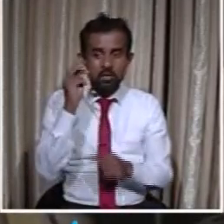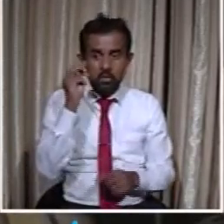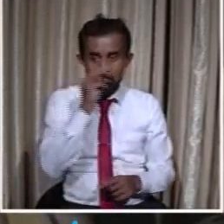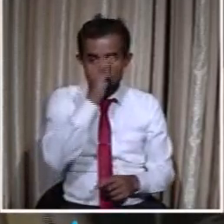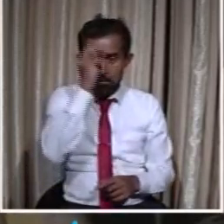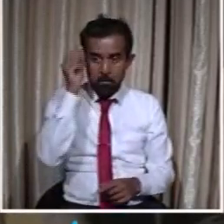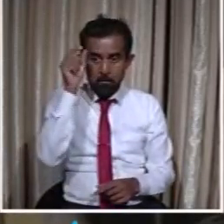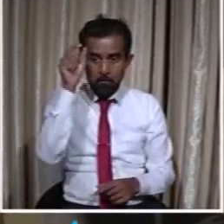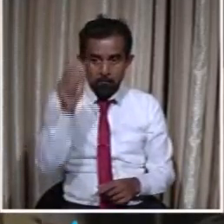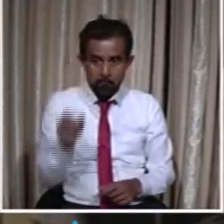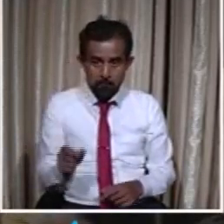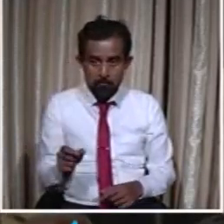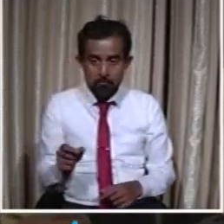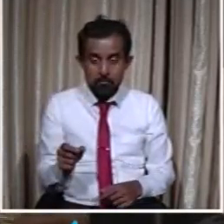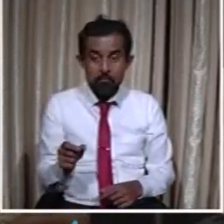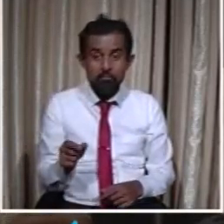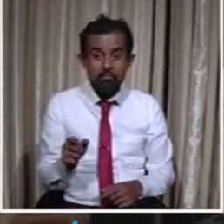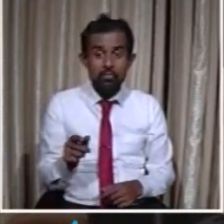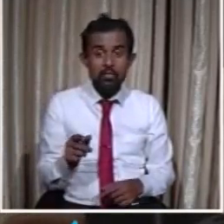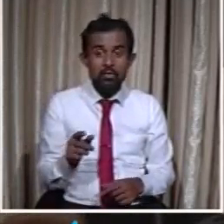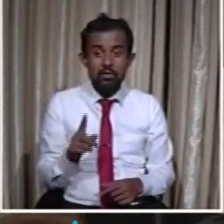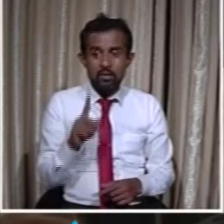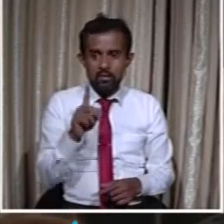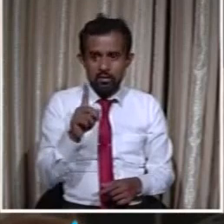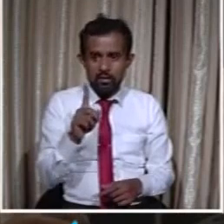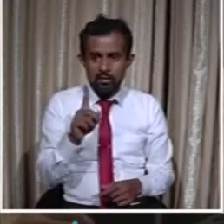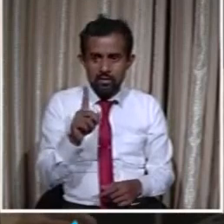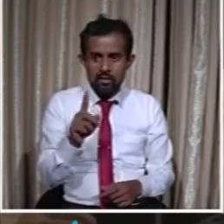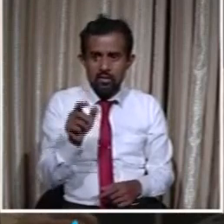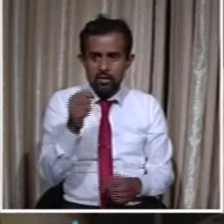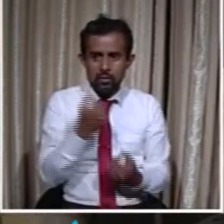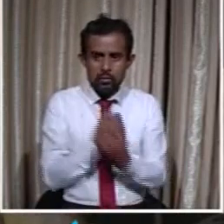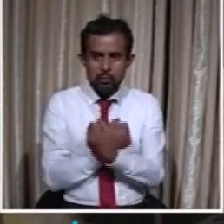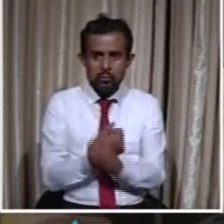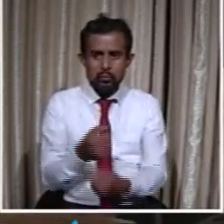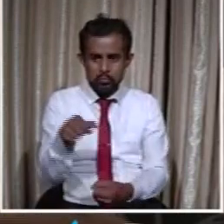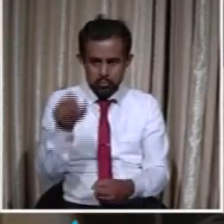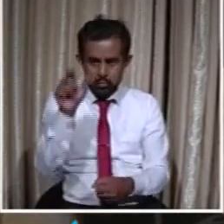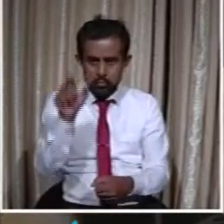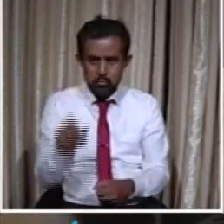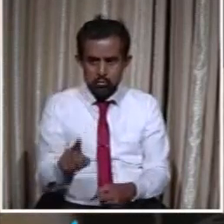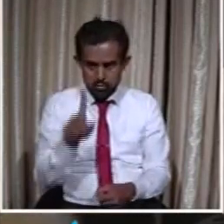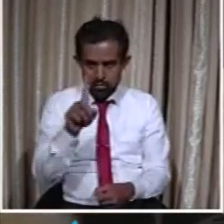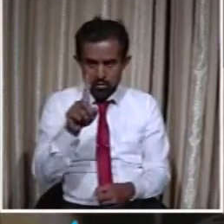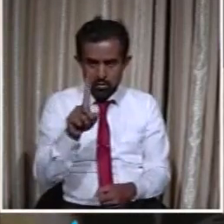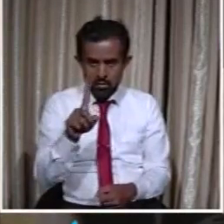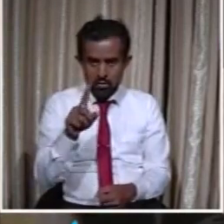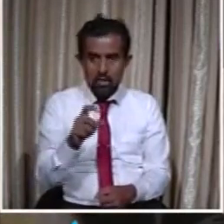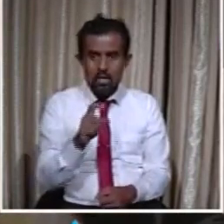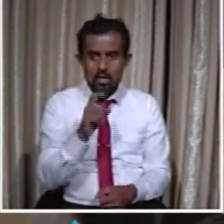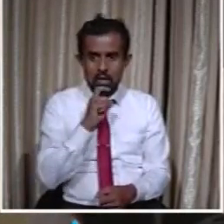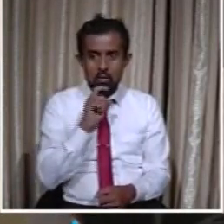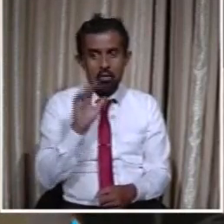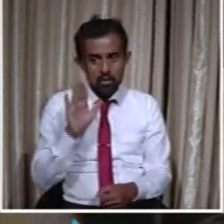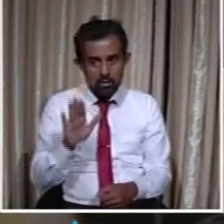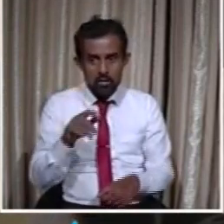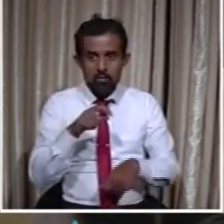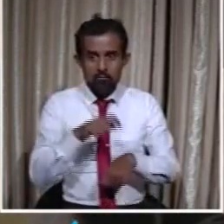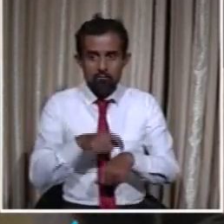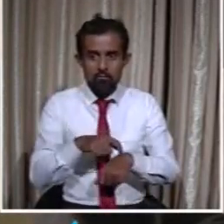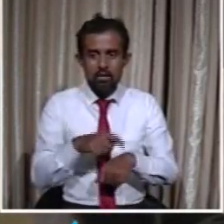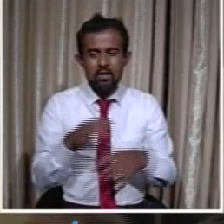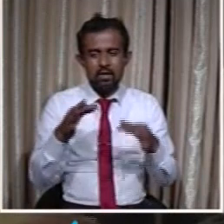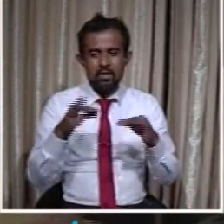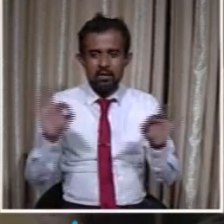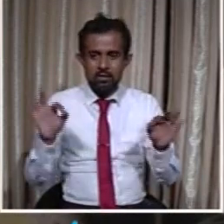ஒரு கைதியை மாத்திரம் அவர் வழக்கிருந்த போதும் அவர் விடுதலை செய்திருந்தார். அதன் பிற்பாடு முன்னாள் ஜனாதிபதி கோட்டபாய